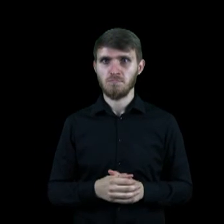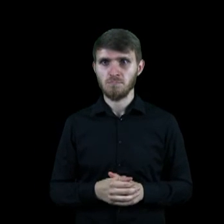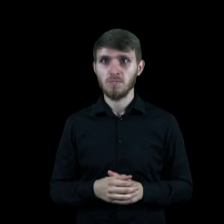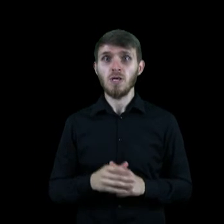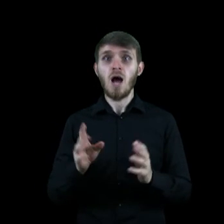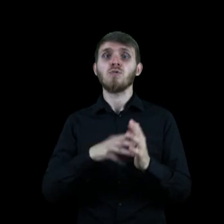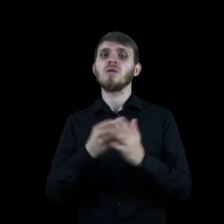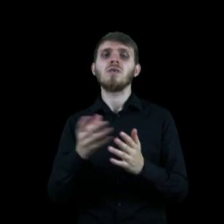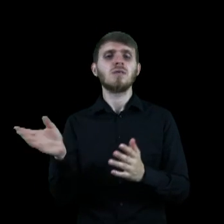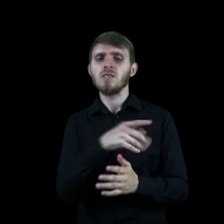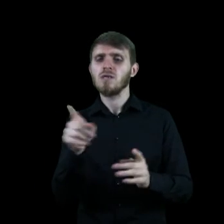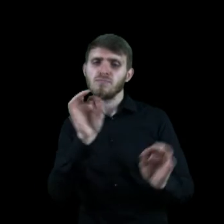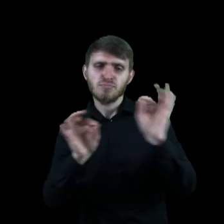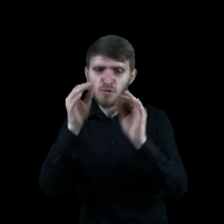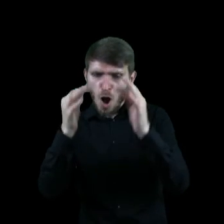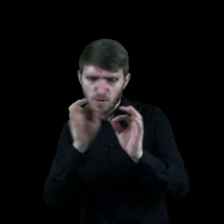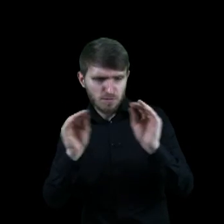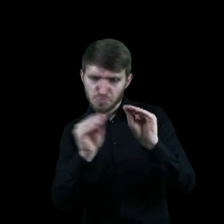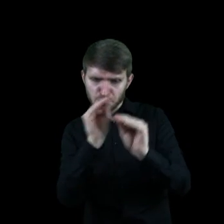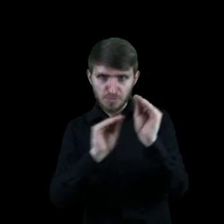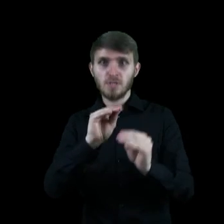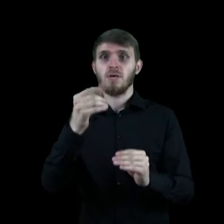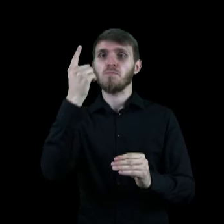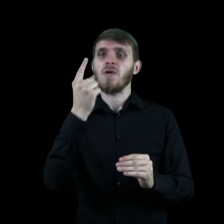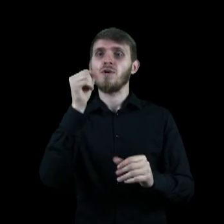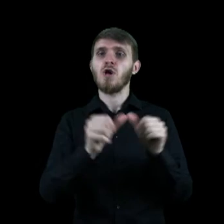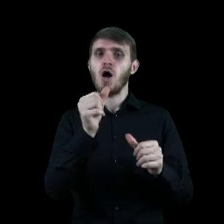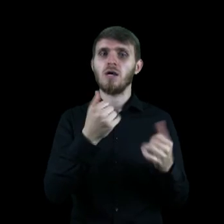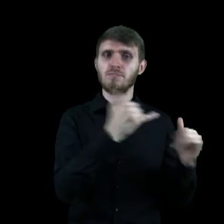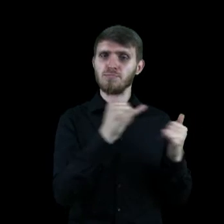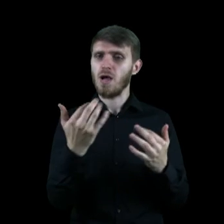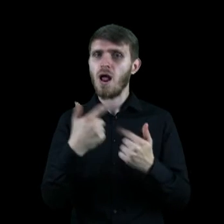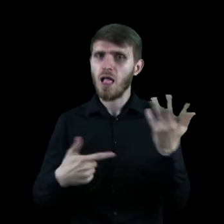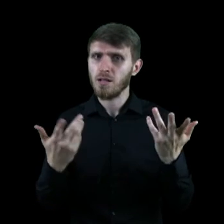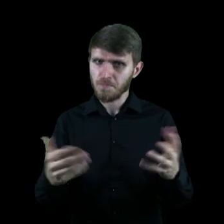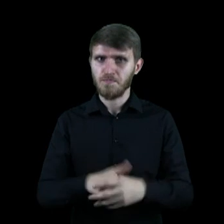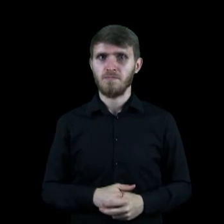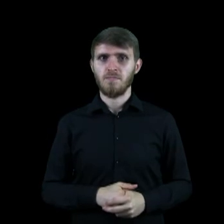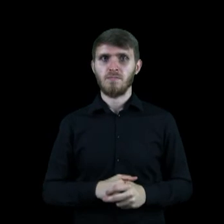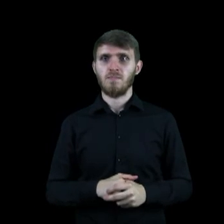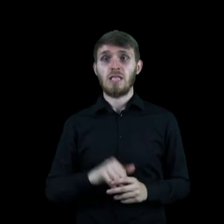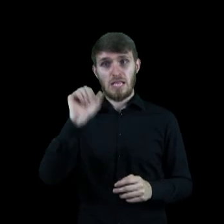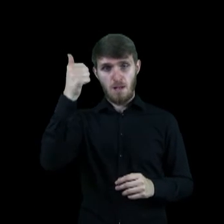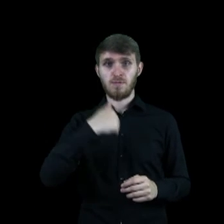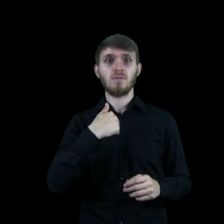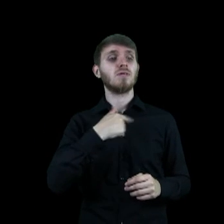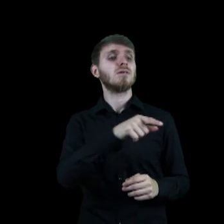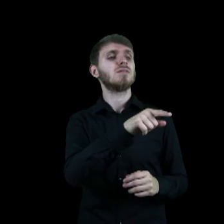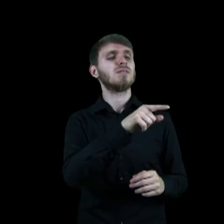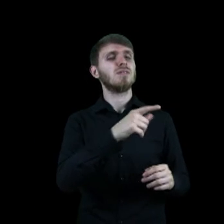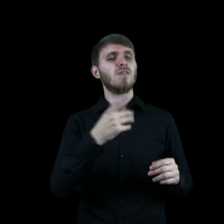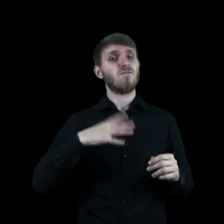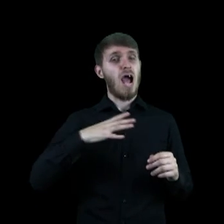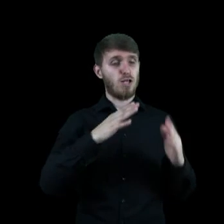tysięcy złotych. Ktoś mógłby zapytać, jaka byłaby ta cena po korekcie o inflakcję w złotówkach z roku pierwszego.